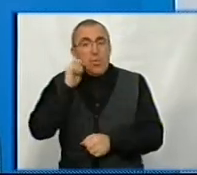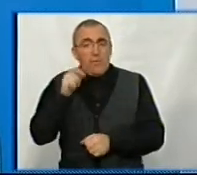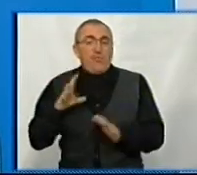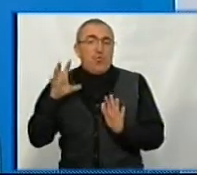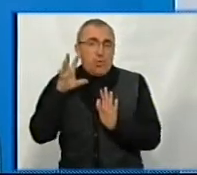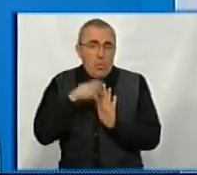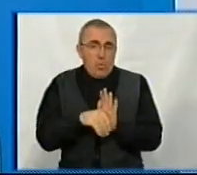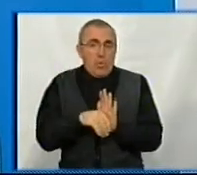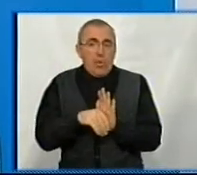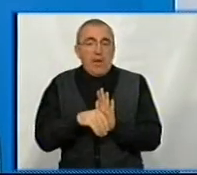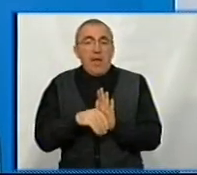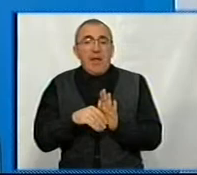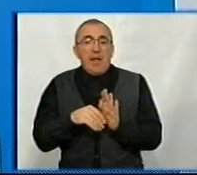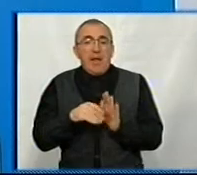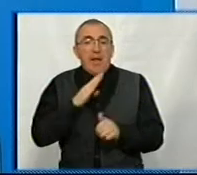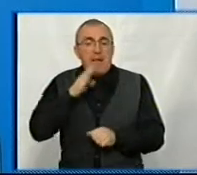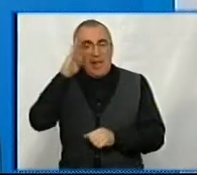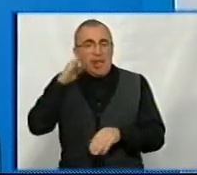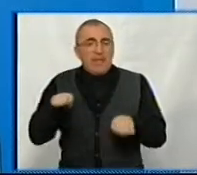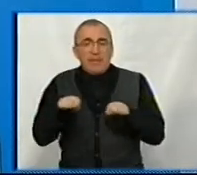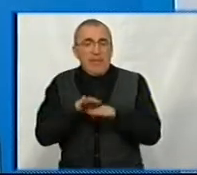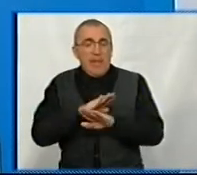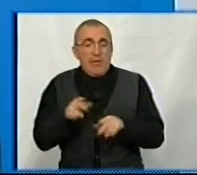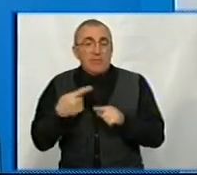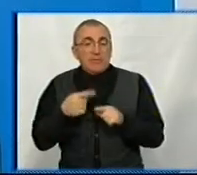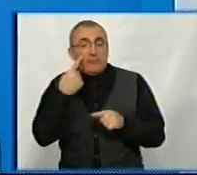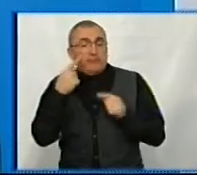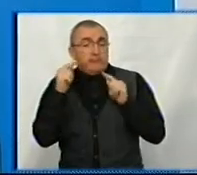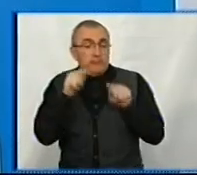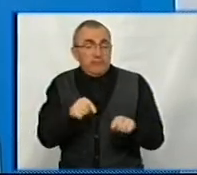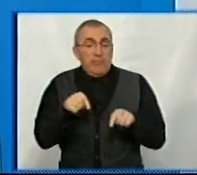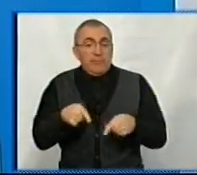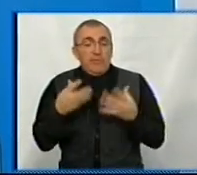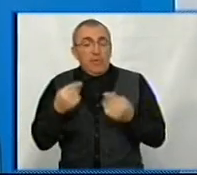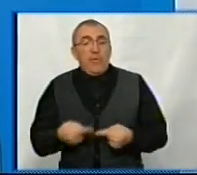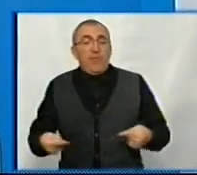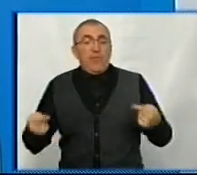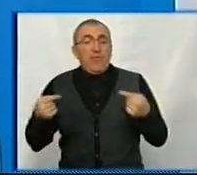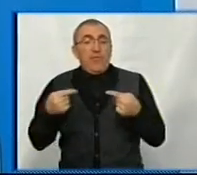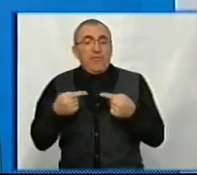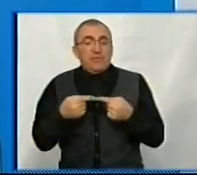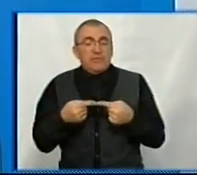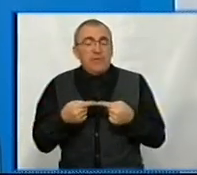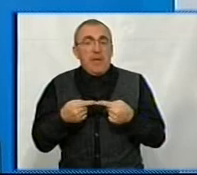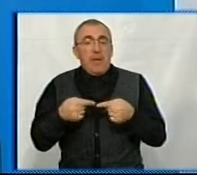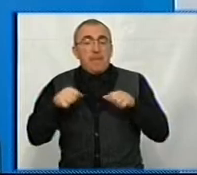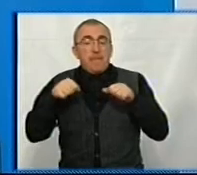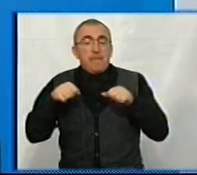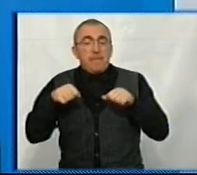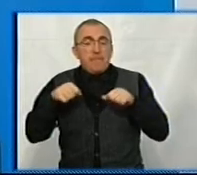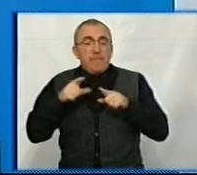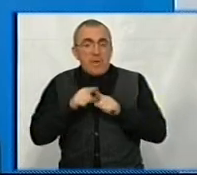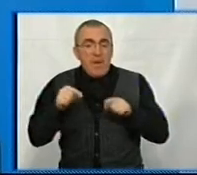тому числі, гендерна нерівність. І акцент в ці дні робиться саме на встановлення правил гендерної рівності,